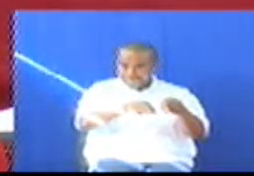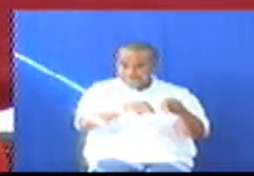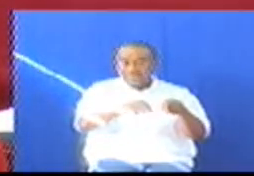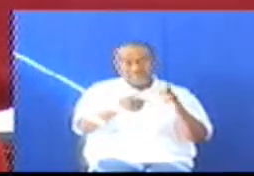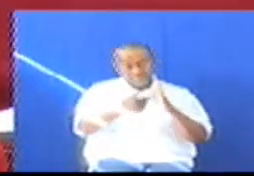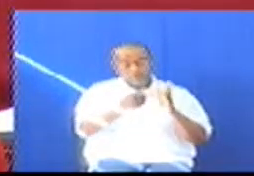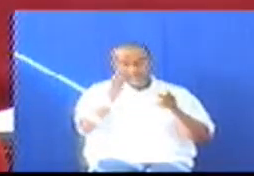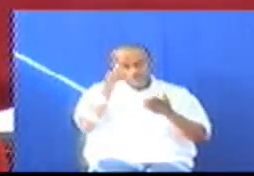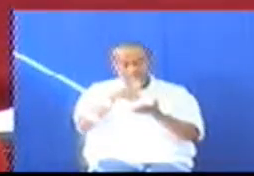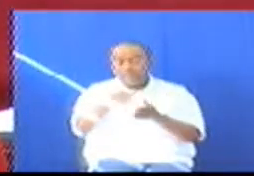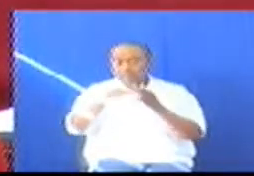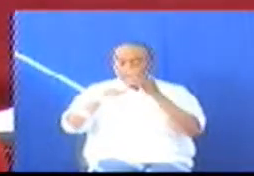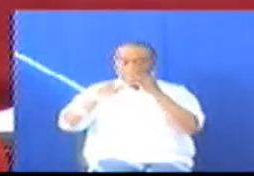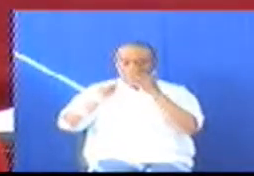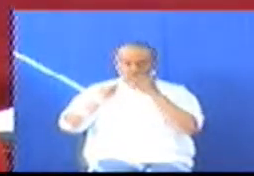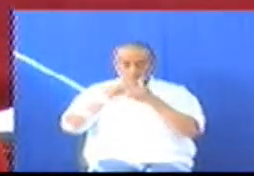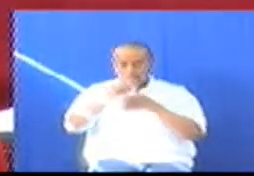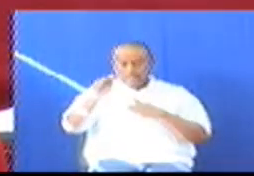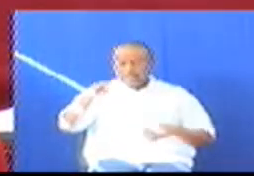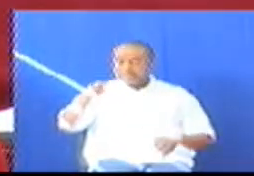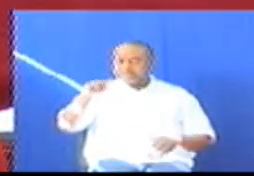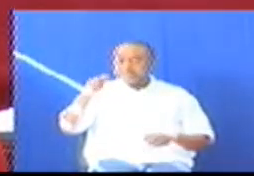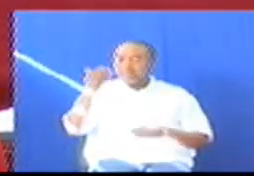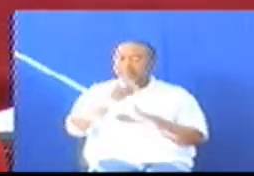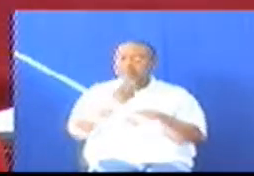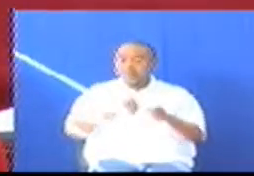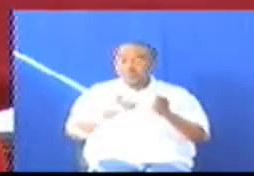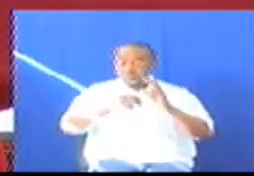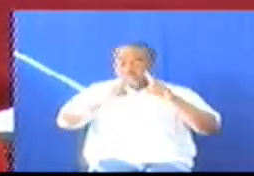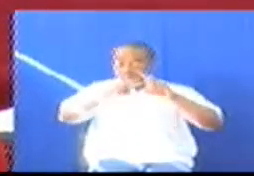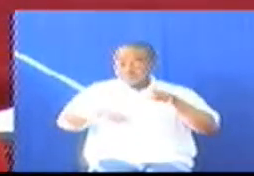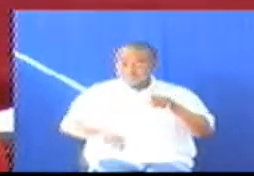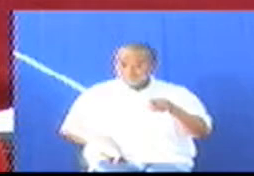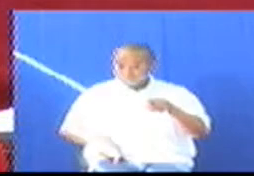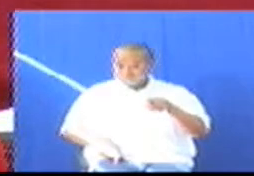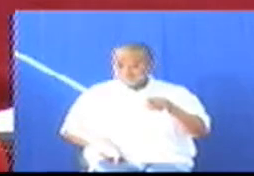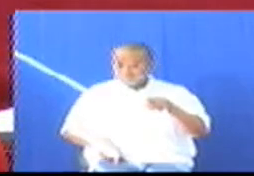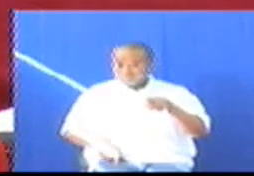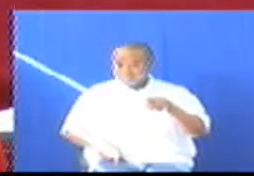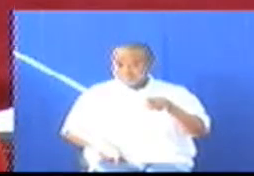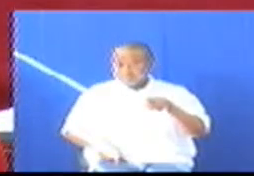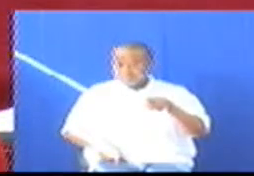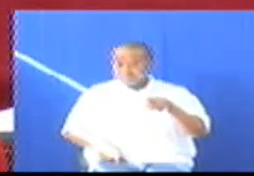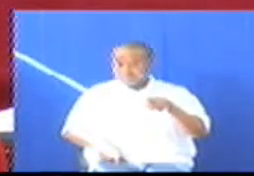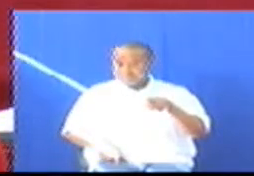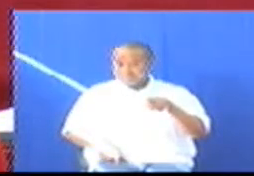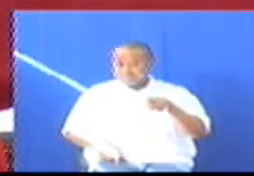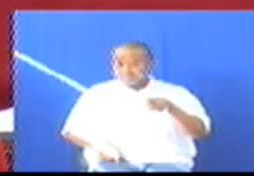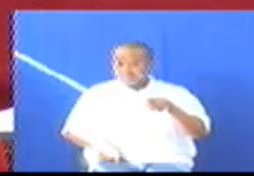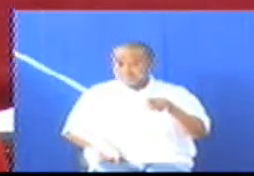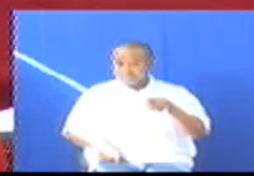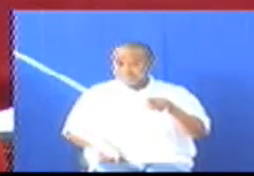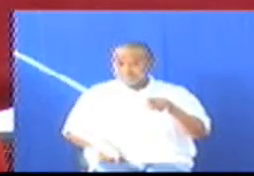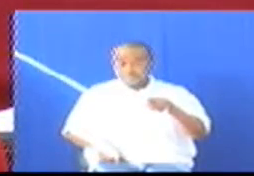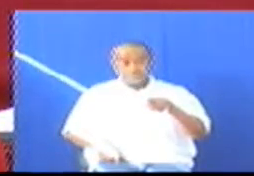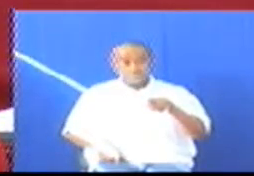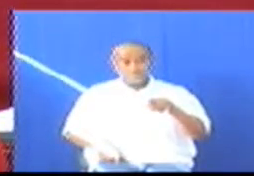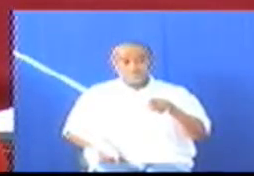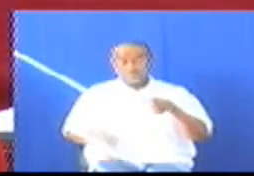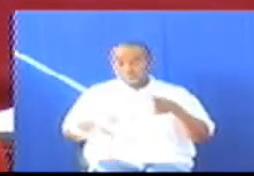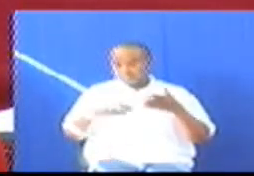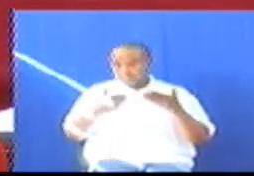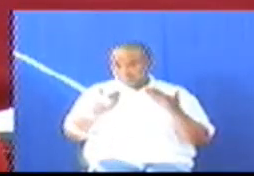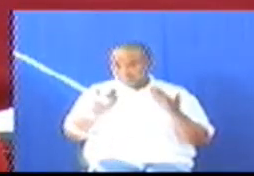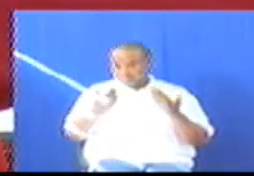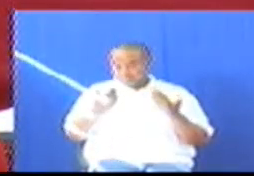Bank, ambao walikuwa wanaiangalia Benki M baada kuwekwa kwenye